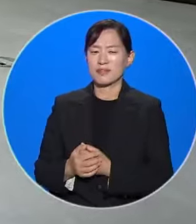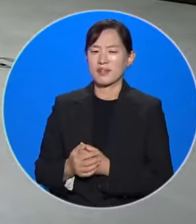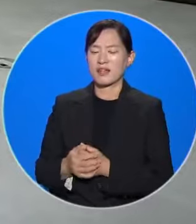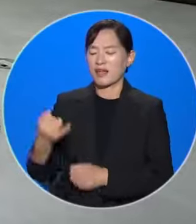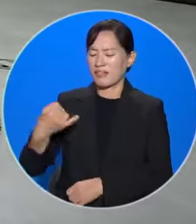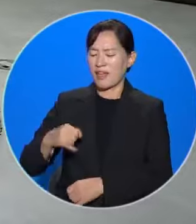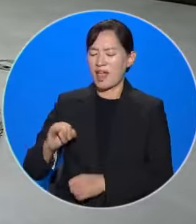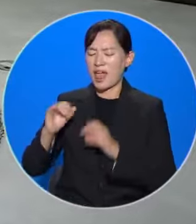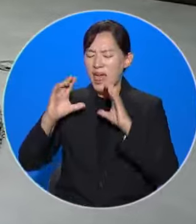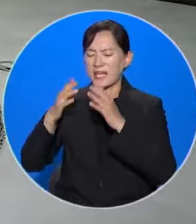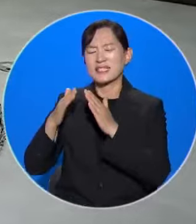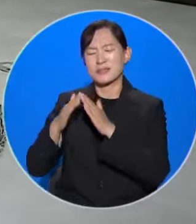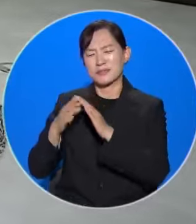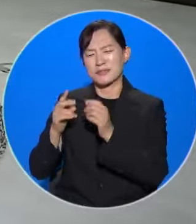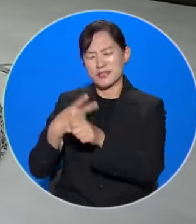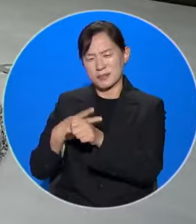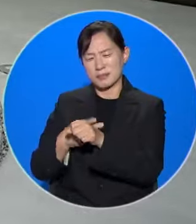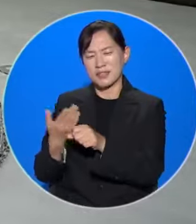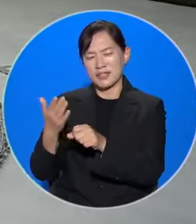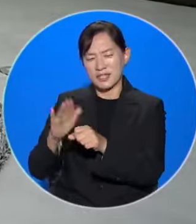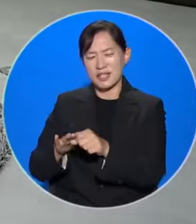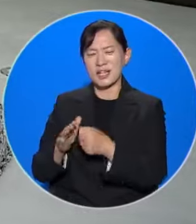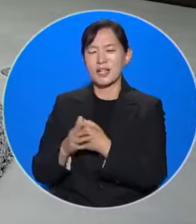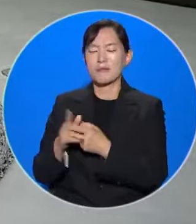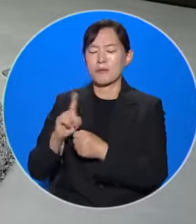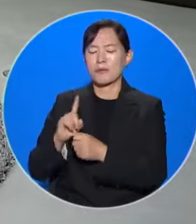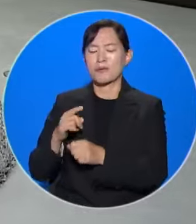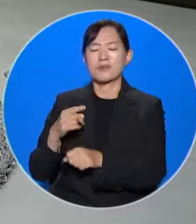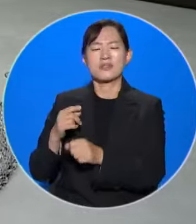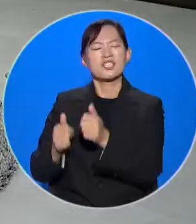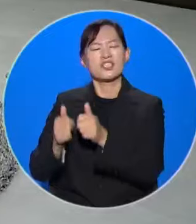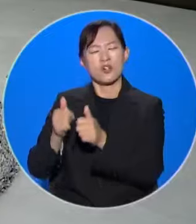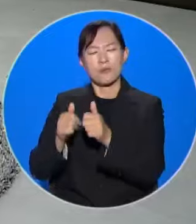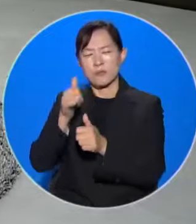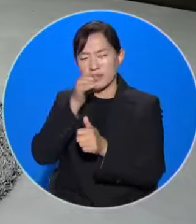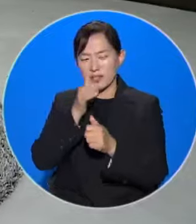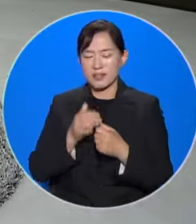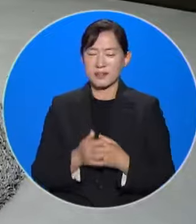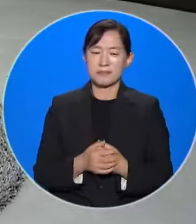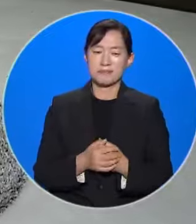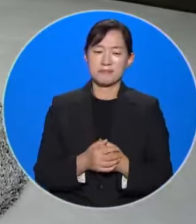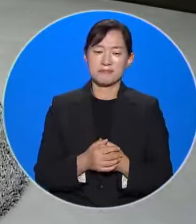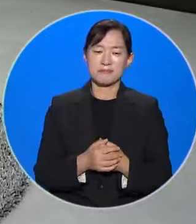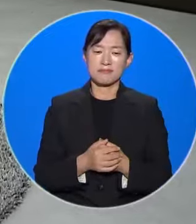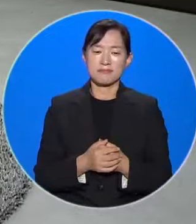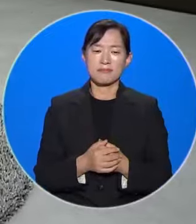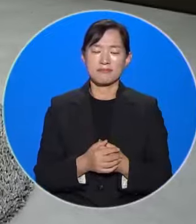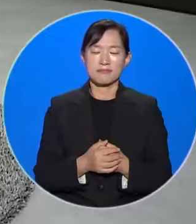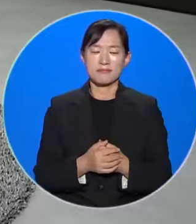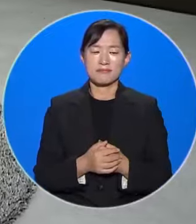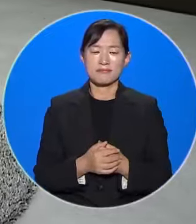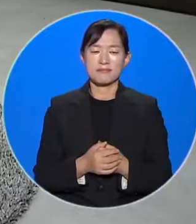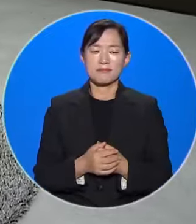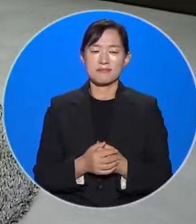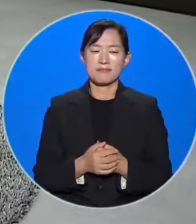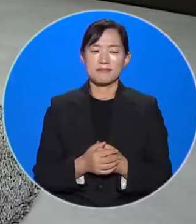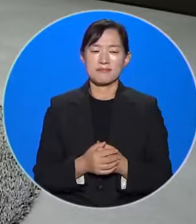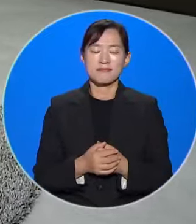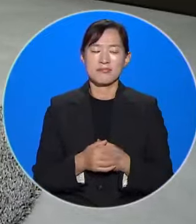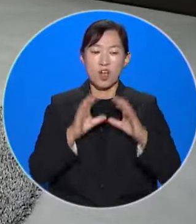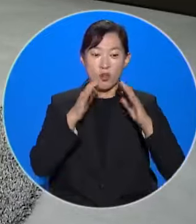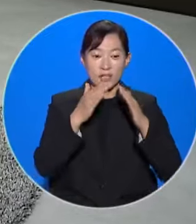선생인데 네. 처음 보는 게 있다고 그 얘기를 하더라고요. 그러니까 어린이집 교사 선생님인데 시험을 본다는 거죠?